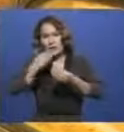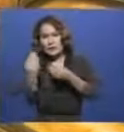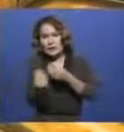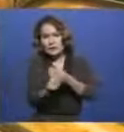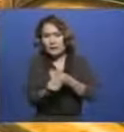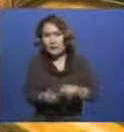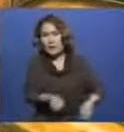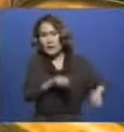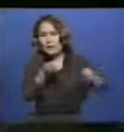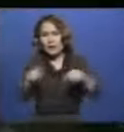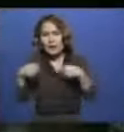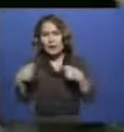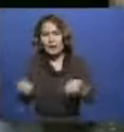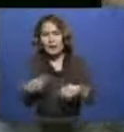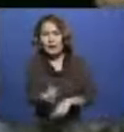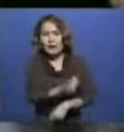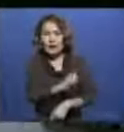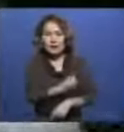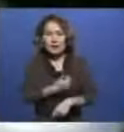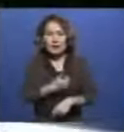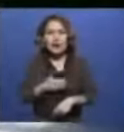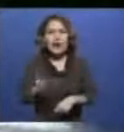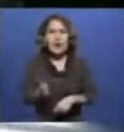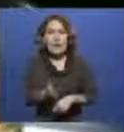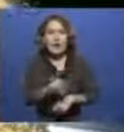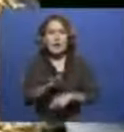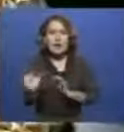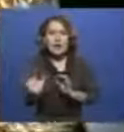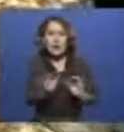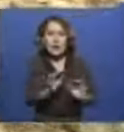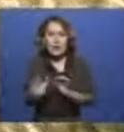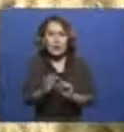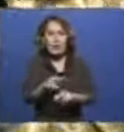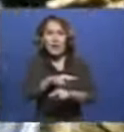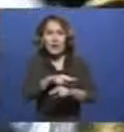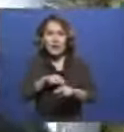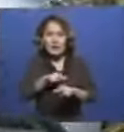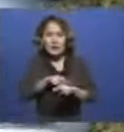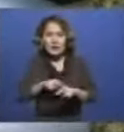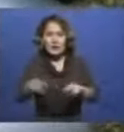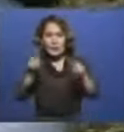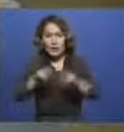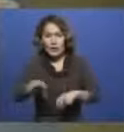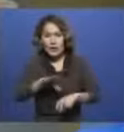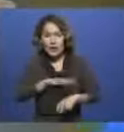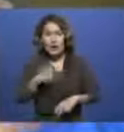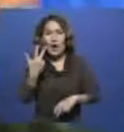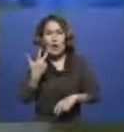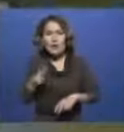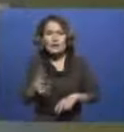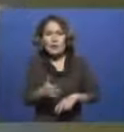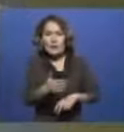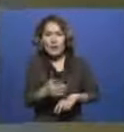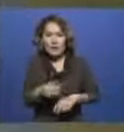алаңсыз өтіп бара жатқан кезінде қолға түсті. Балық қорғаушылар моторлы қайығы заңсыз ау құралдарымен 30 шақты бекіре балығын тәркіледі.